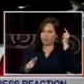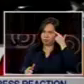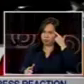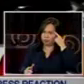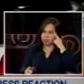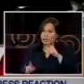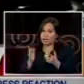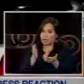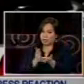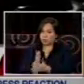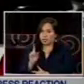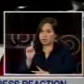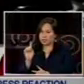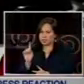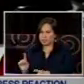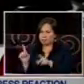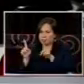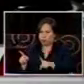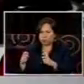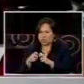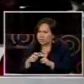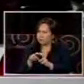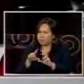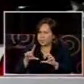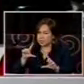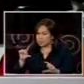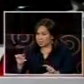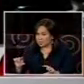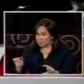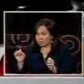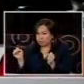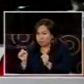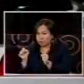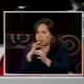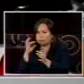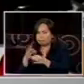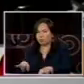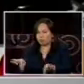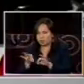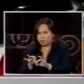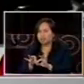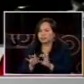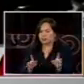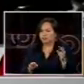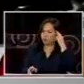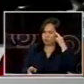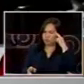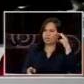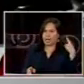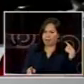Isang karapatan ng isang pinakamaliit sa atin. Yun lang ang buong dahilan para manatili ang